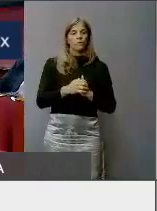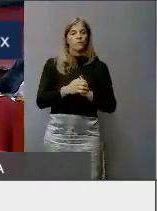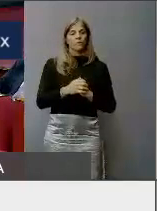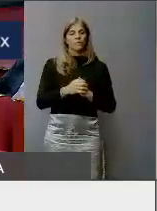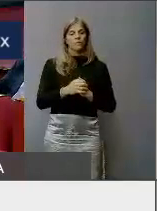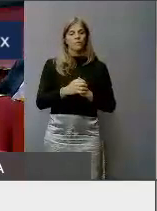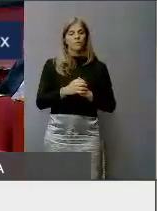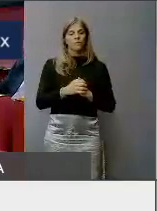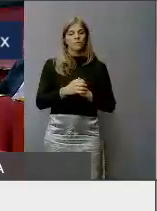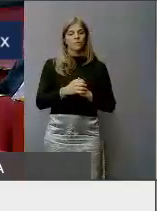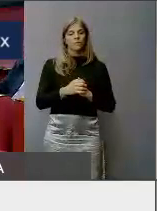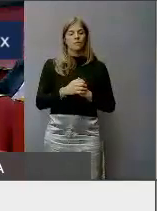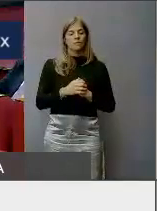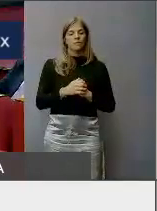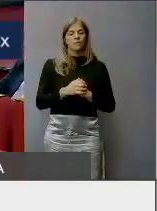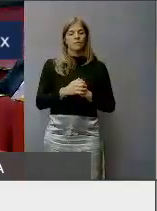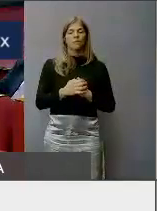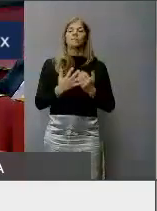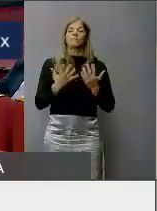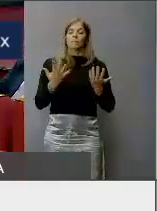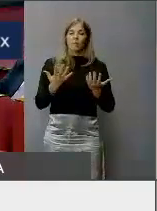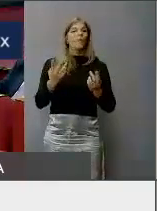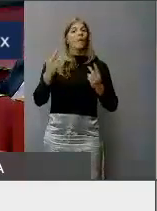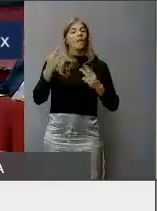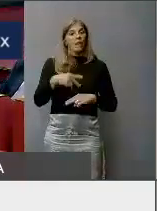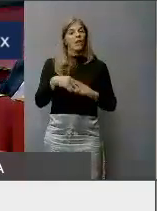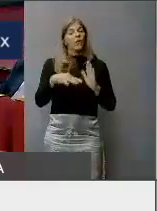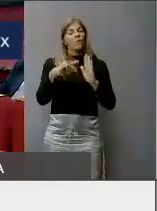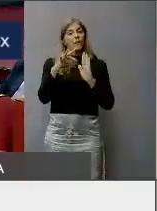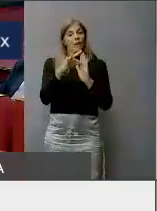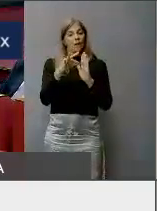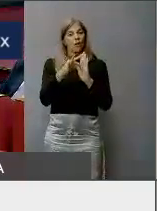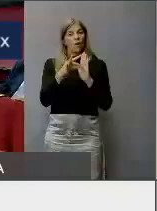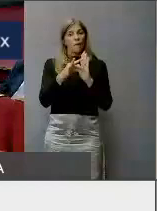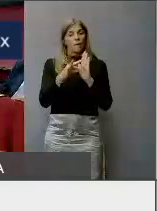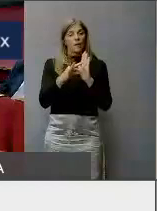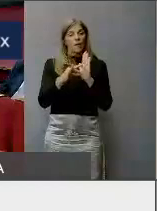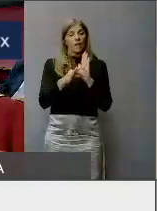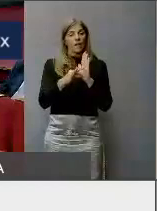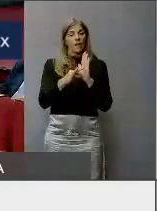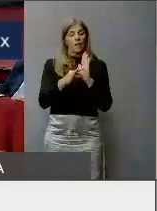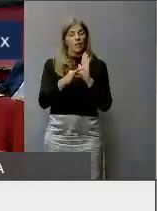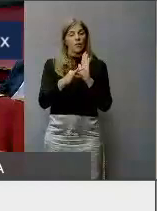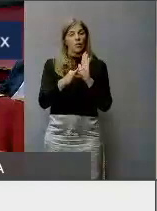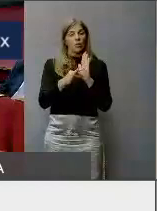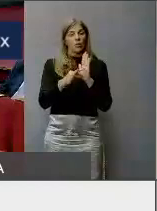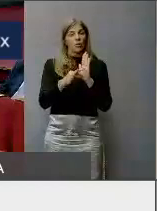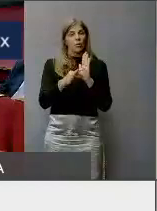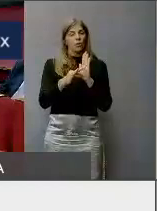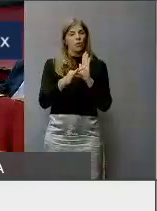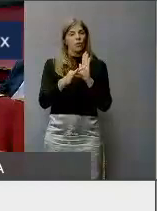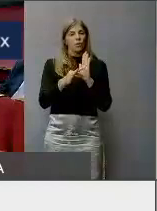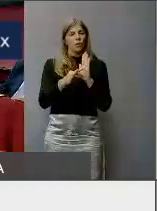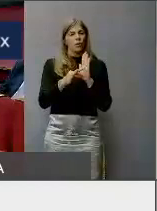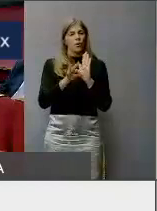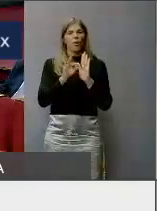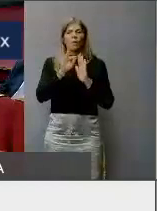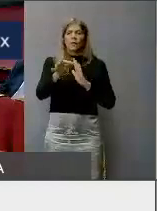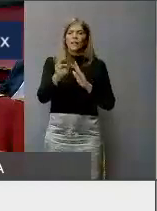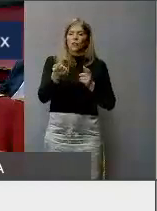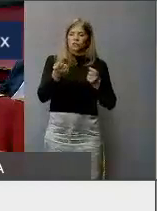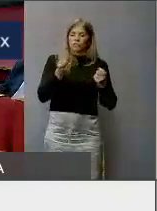allora premesso che al momento va a regolamentare scusate il gioco di parole e servizi per rispondere ai bisogni